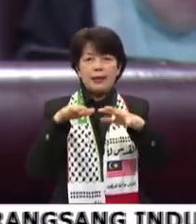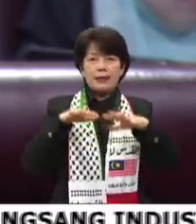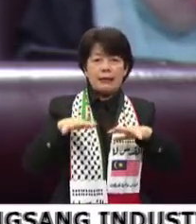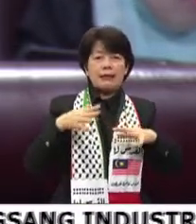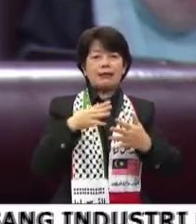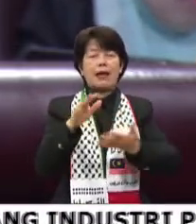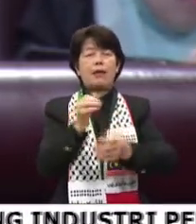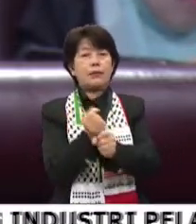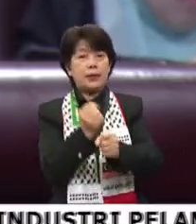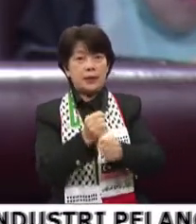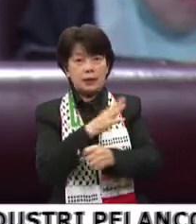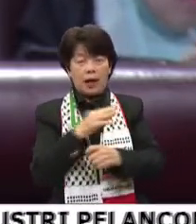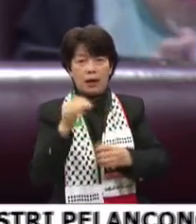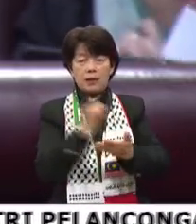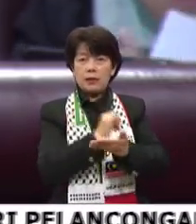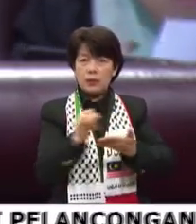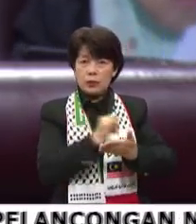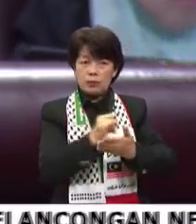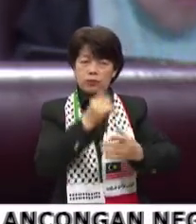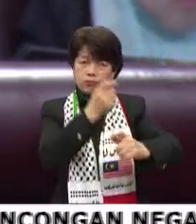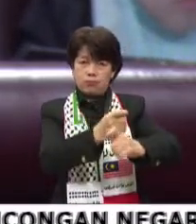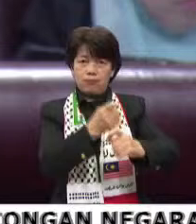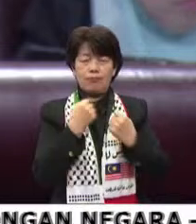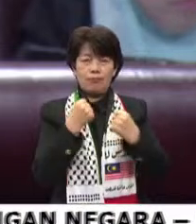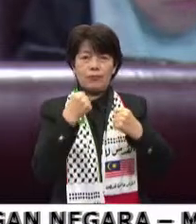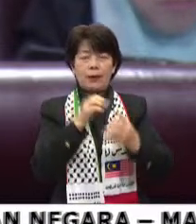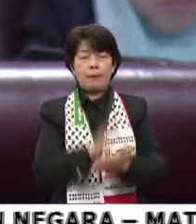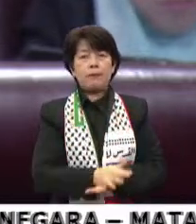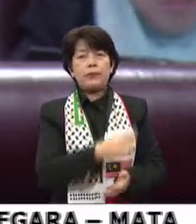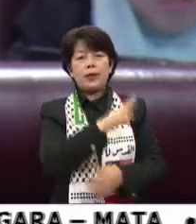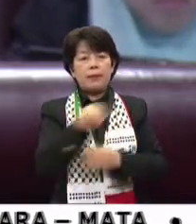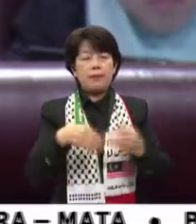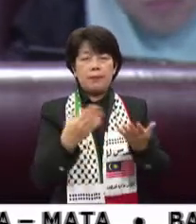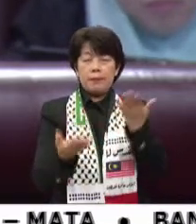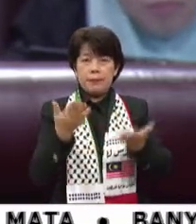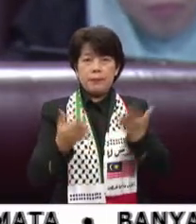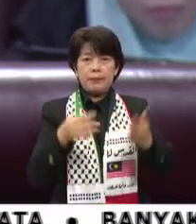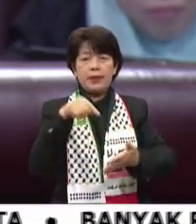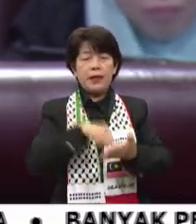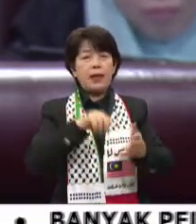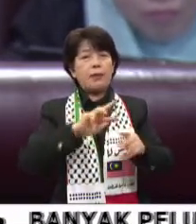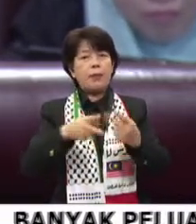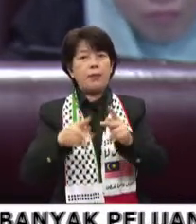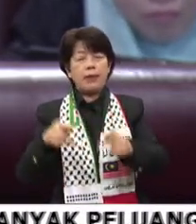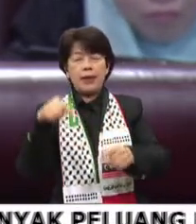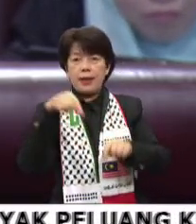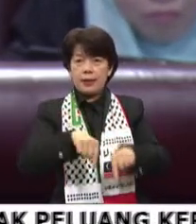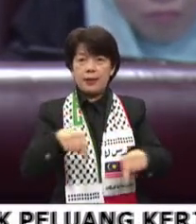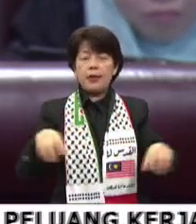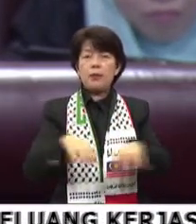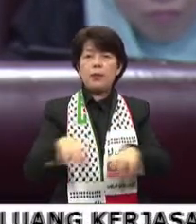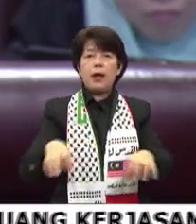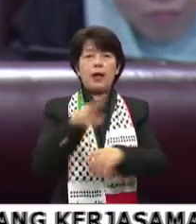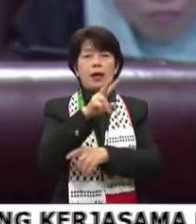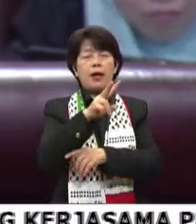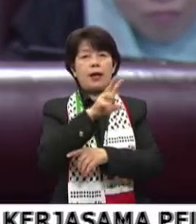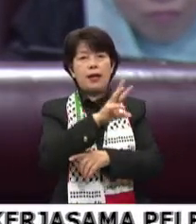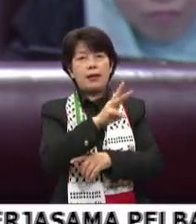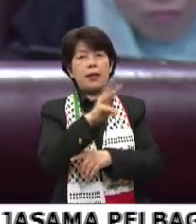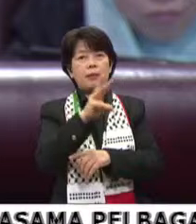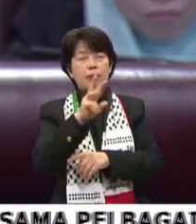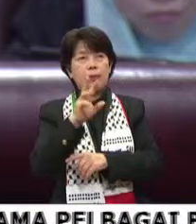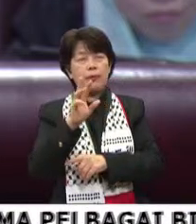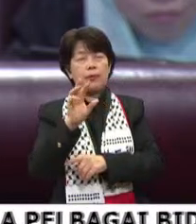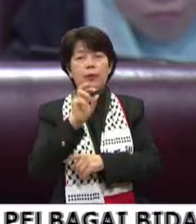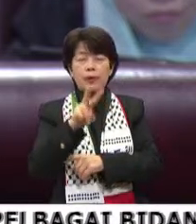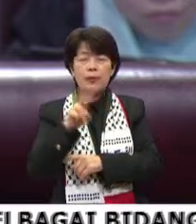pekerjaan atau industri juga digugurkan Berbangkit daripada ini pindahan dibuat kepada peruntukan lain akta 262 yaitu dalam